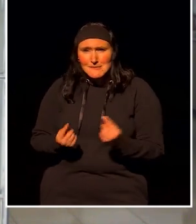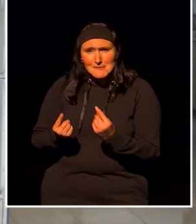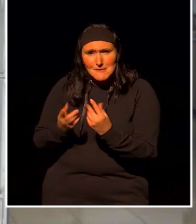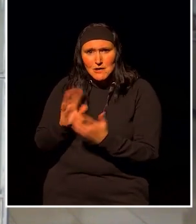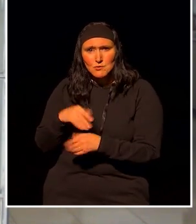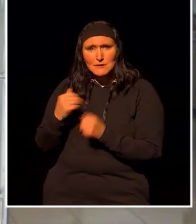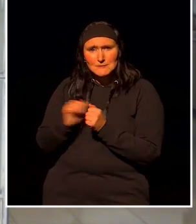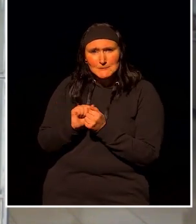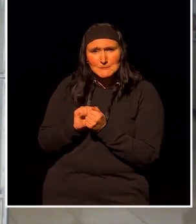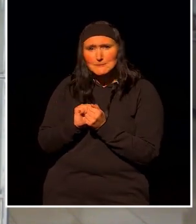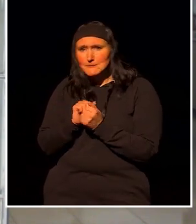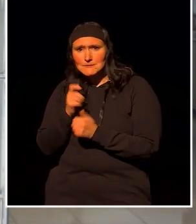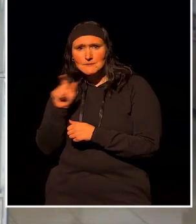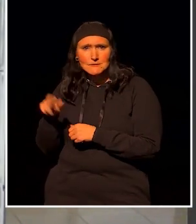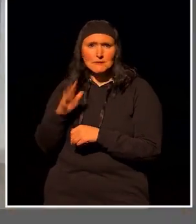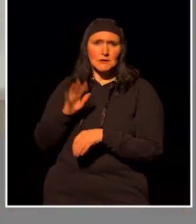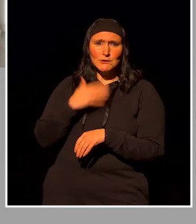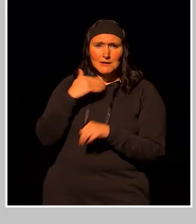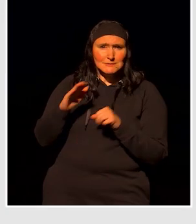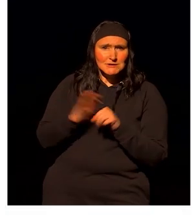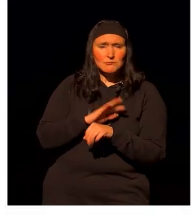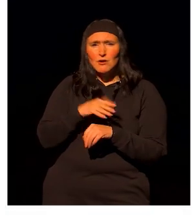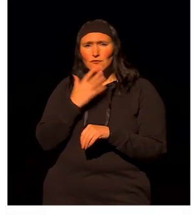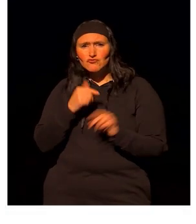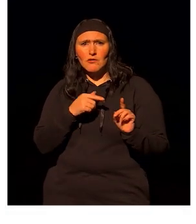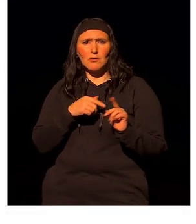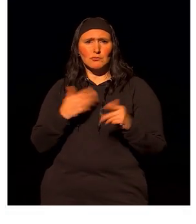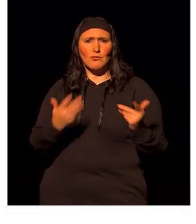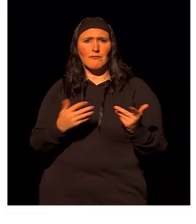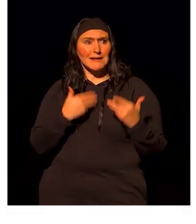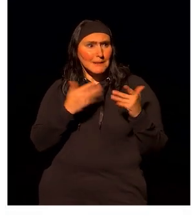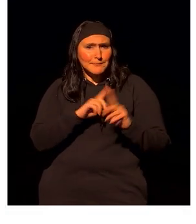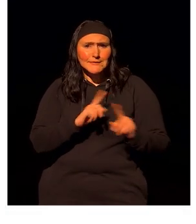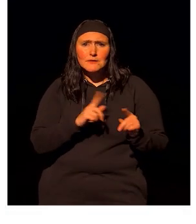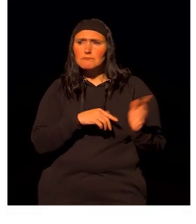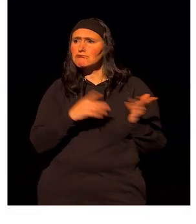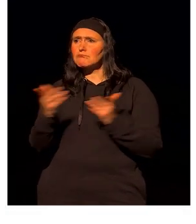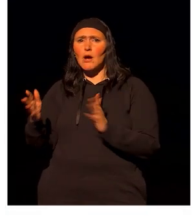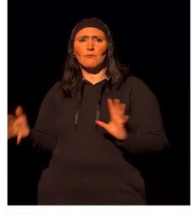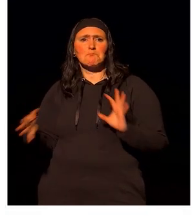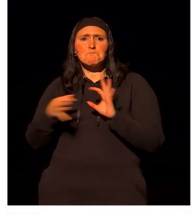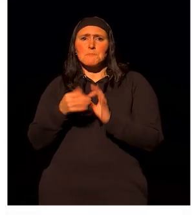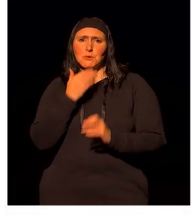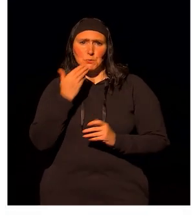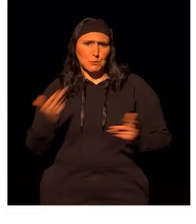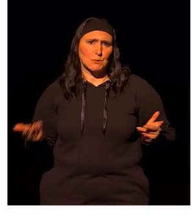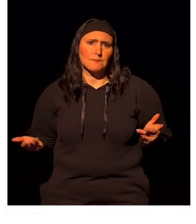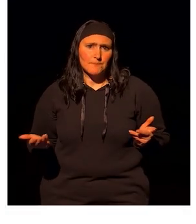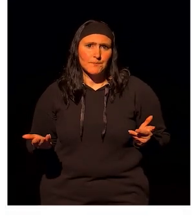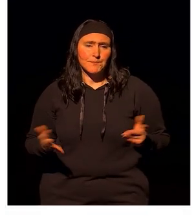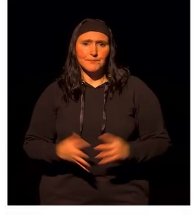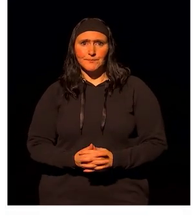total verknüpft. Ne? Und man hat sie versucht, jetzt theoretisch in den letzten Jahren